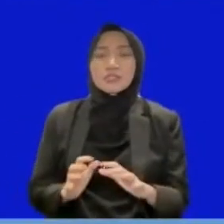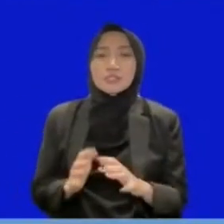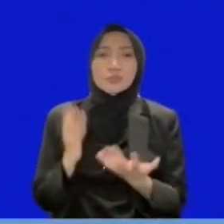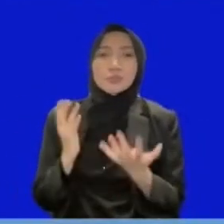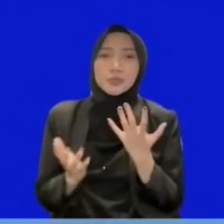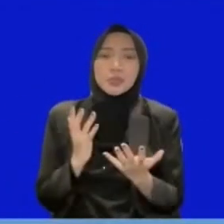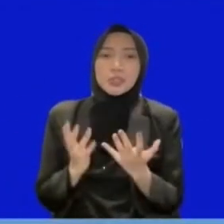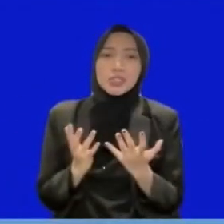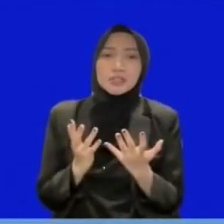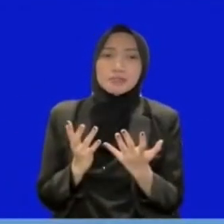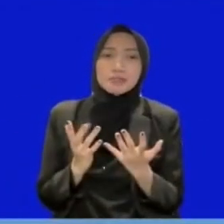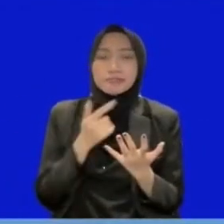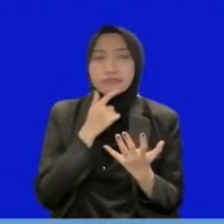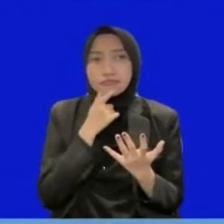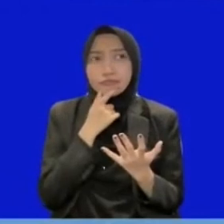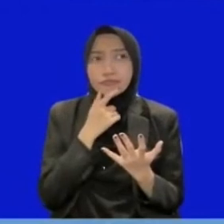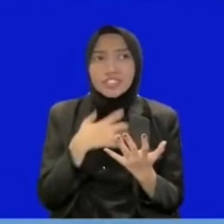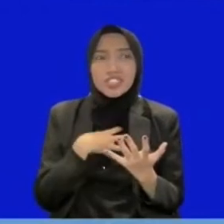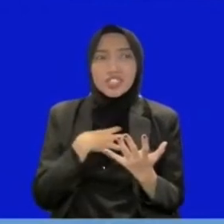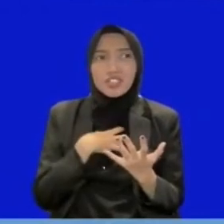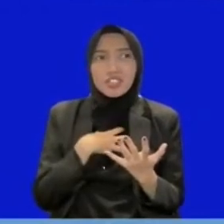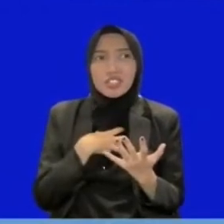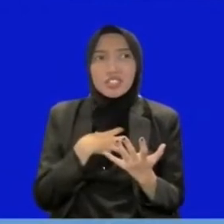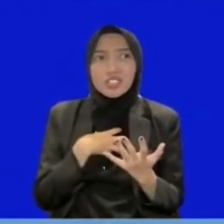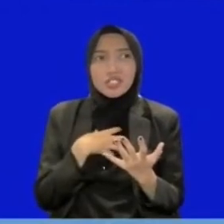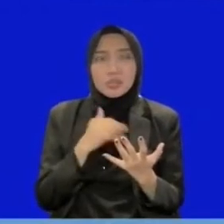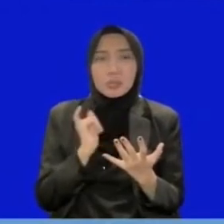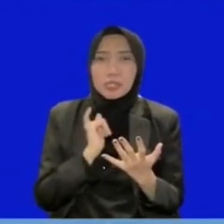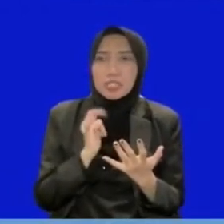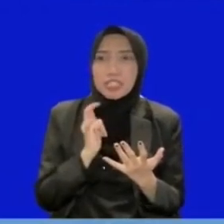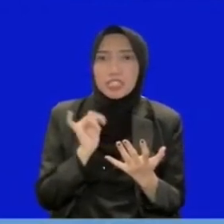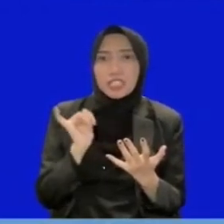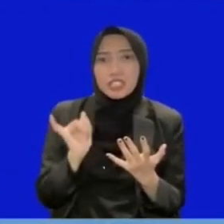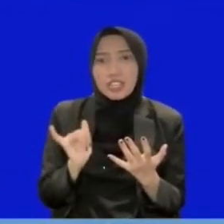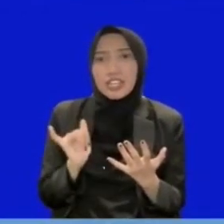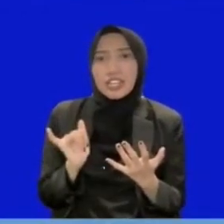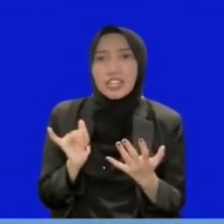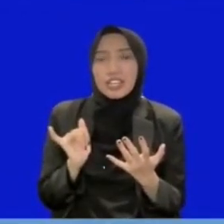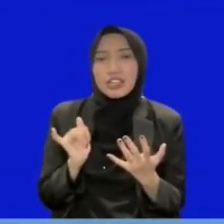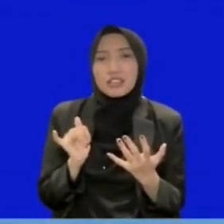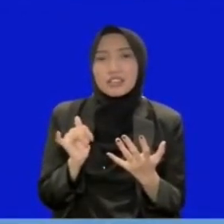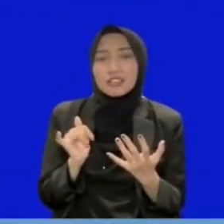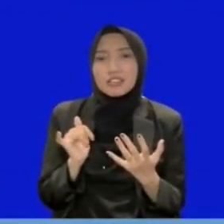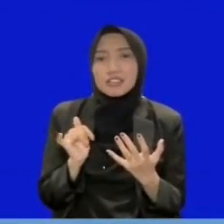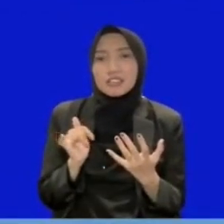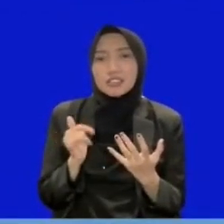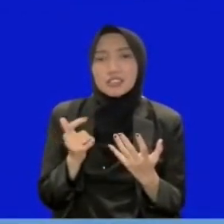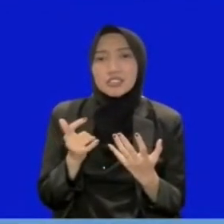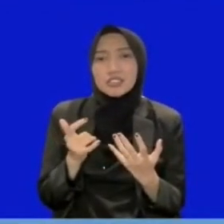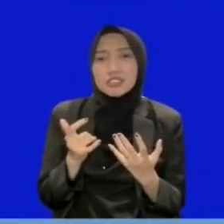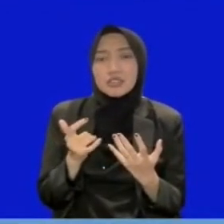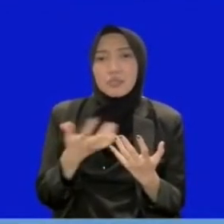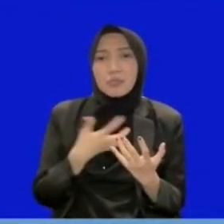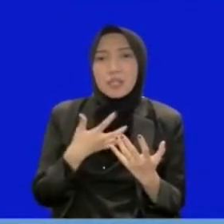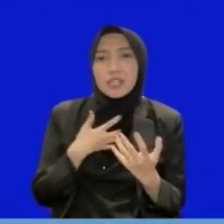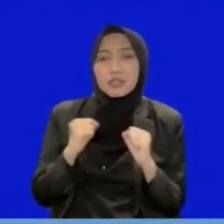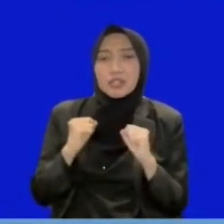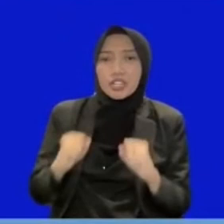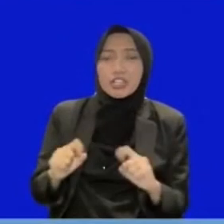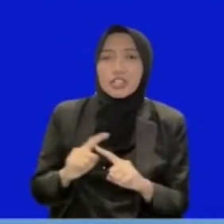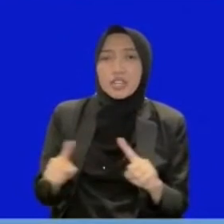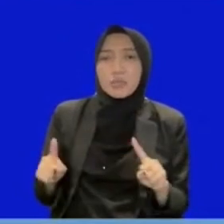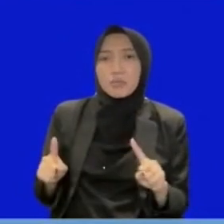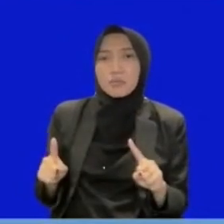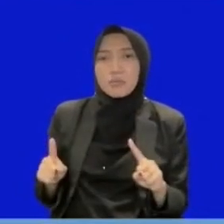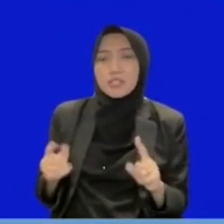mungkin sifatnya itu ya kita ya given juga ya, kita juga ingin mempertahankan ini, tapi itu